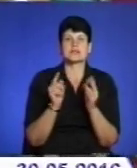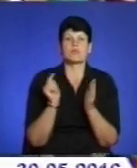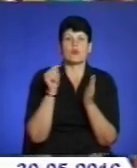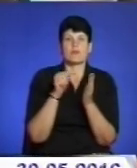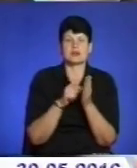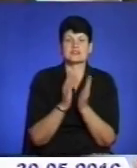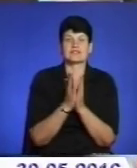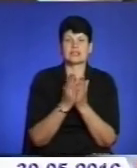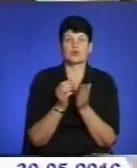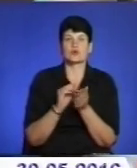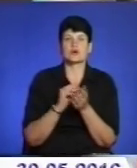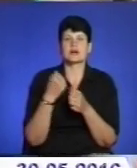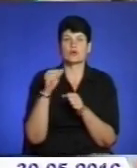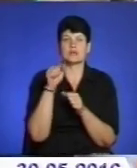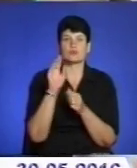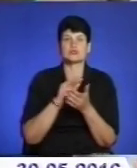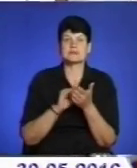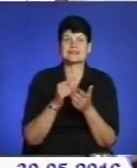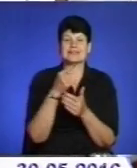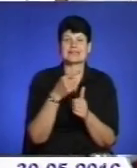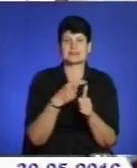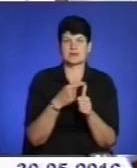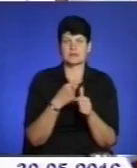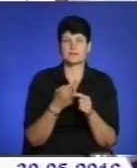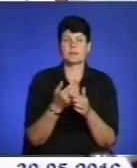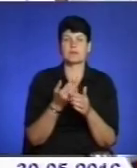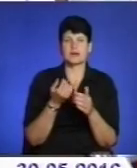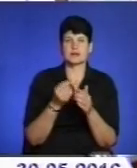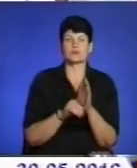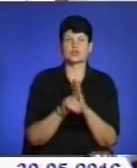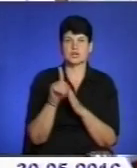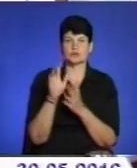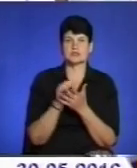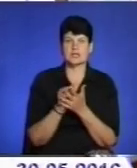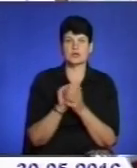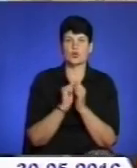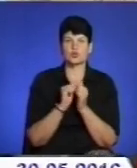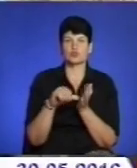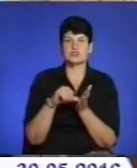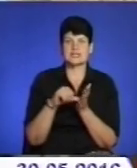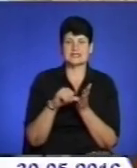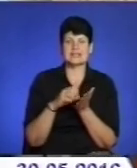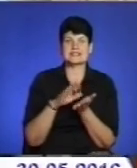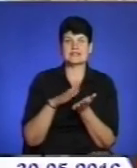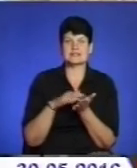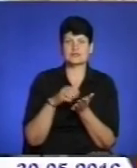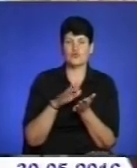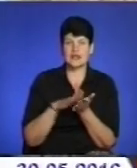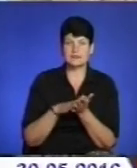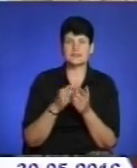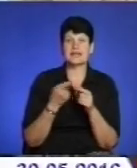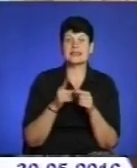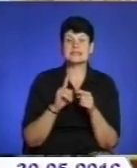рекордів. Там будуть записані їх імена. Для цього перед початком заняття кожного учасника реєстрували. Це історична подія, і